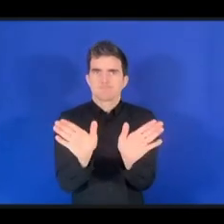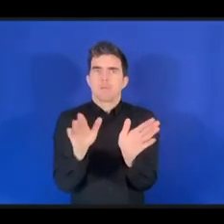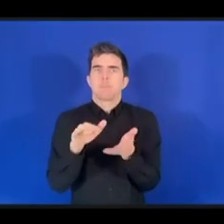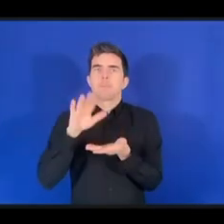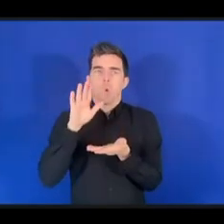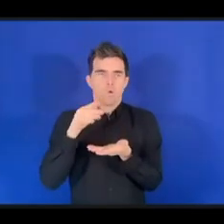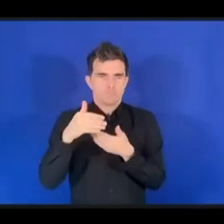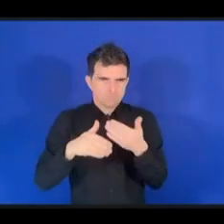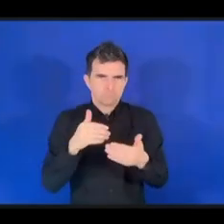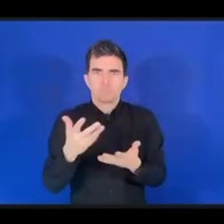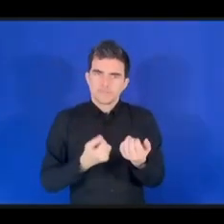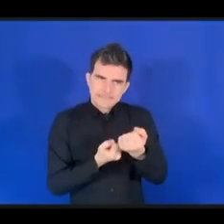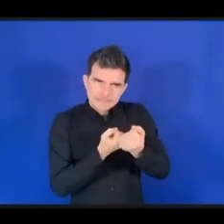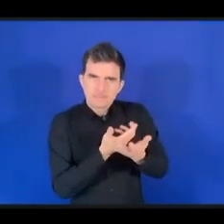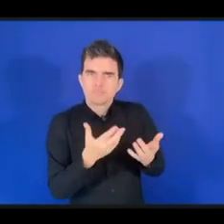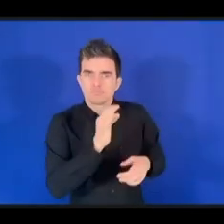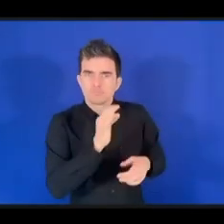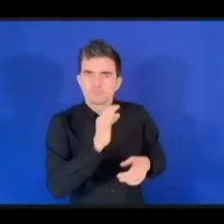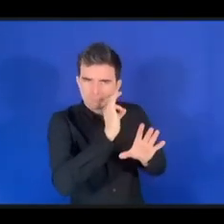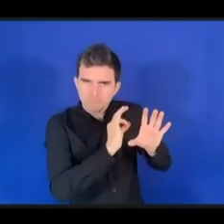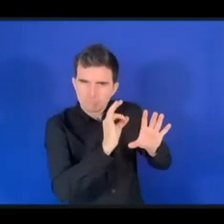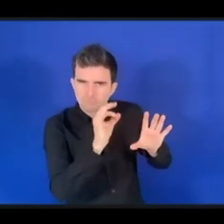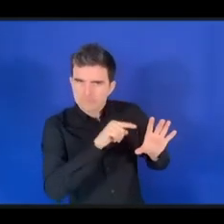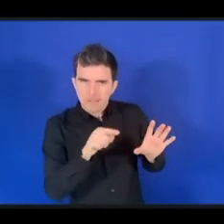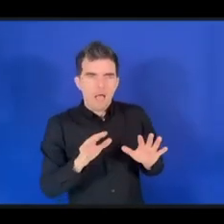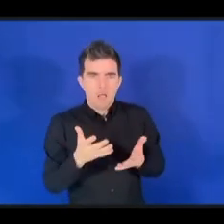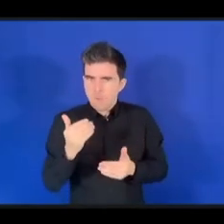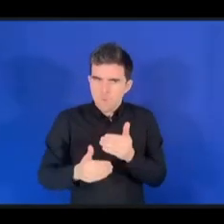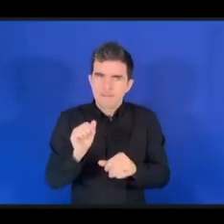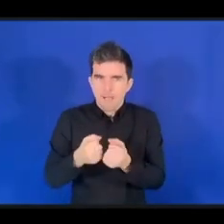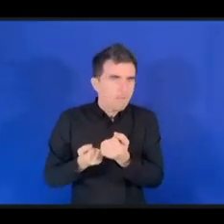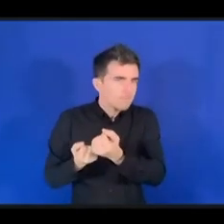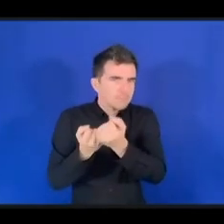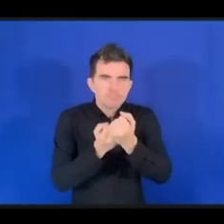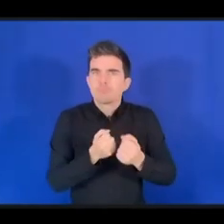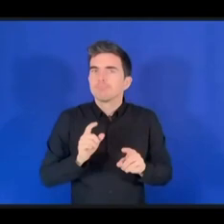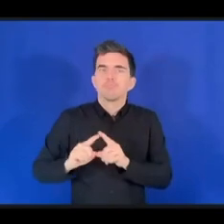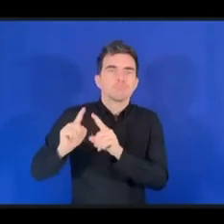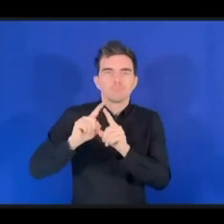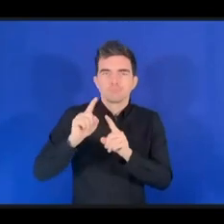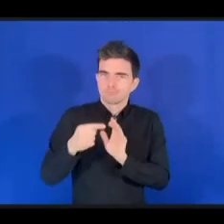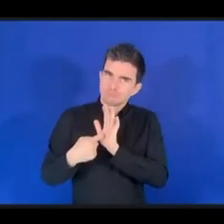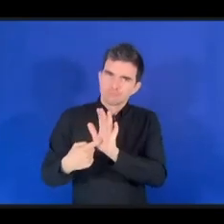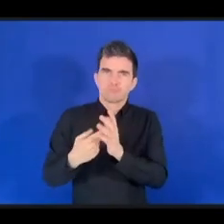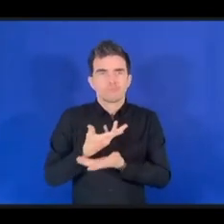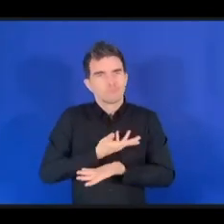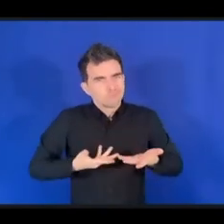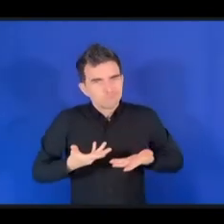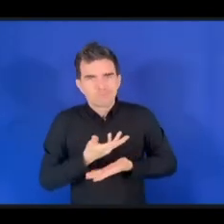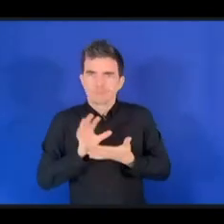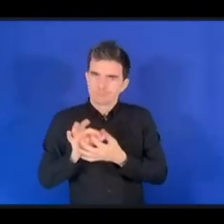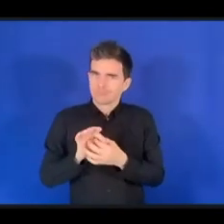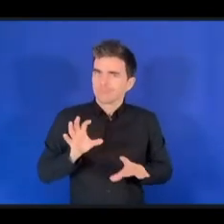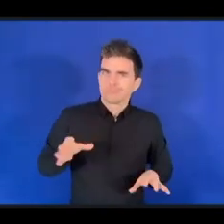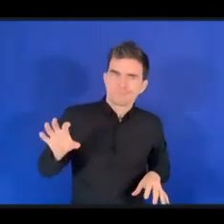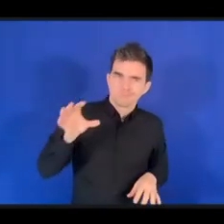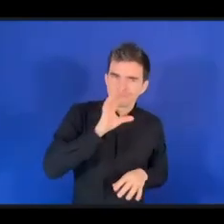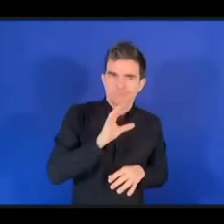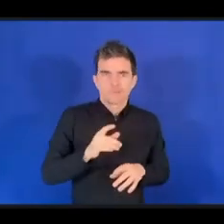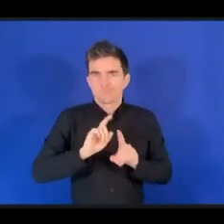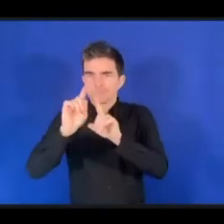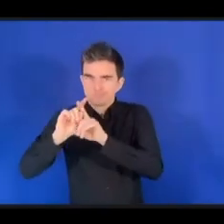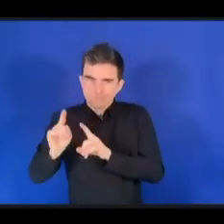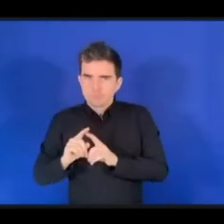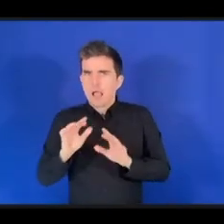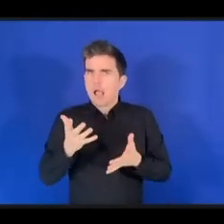更多的把小的发展中国家的这些观点纳进来，提高他们，而且利用就投入更多